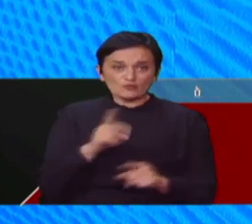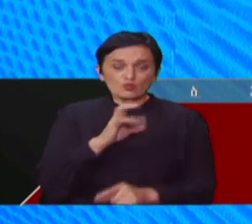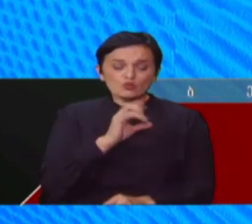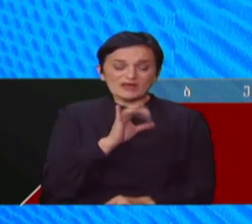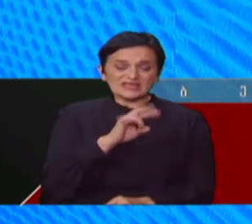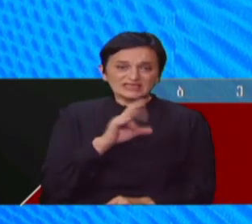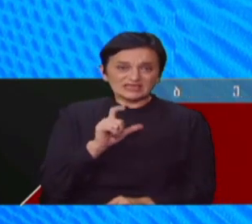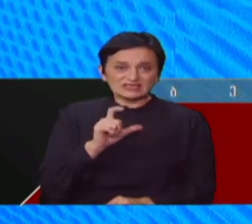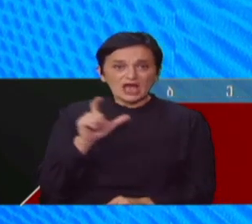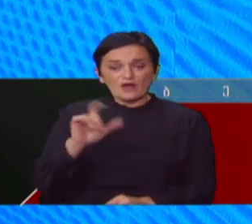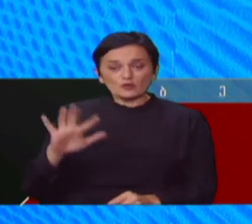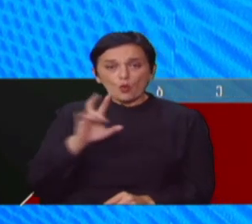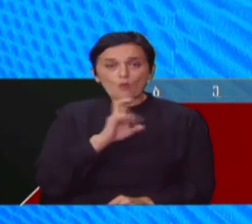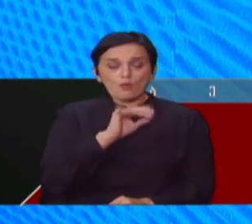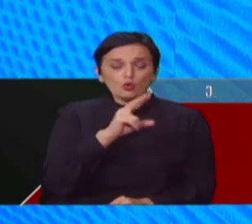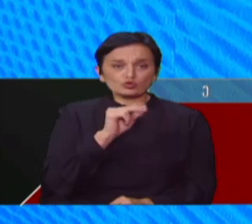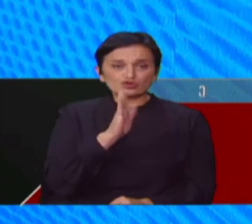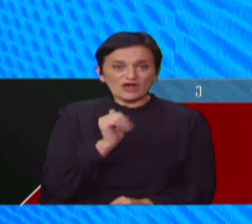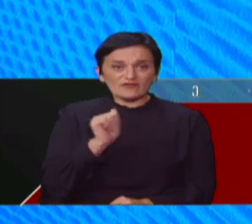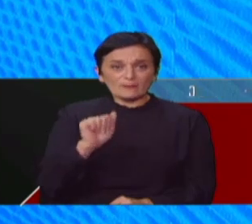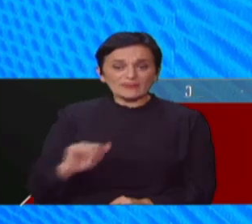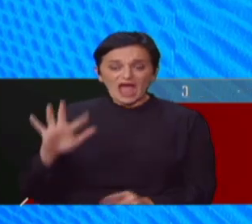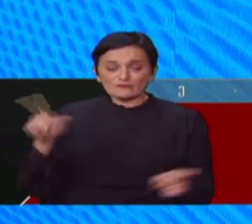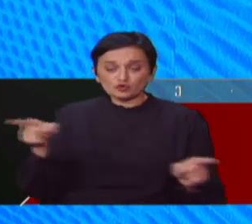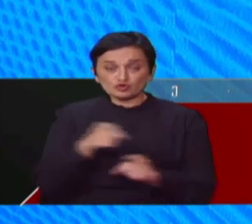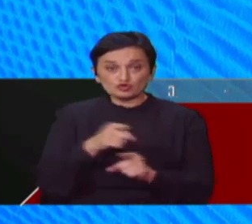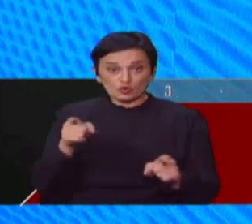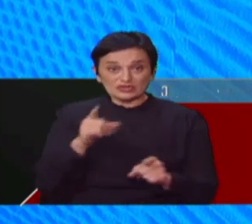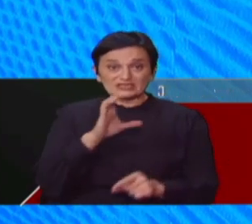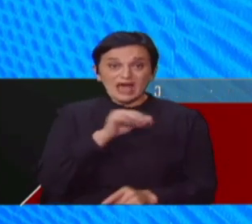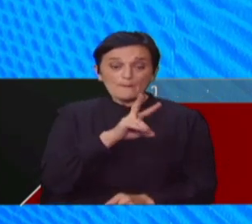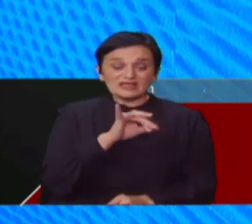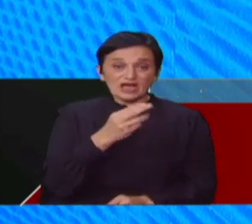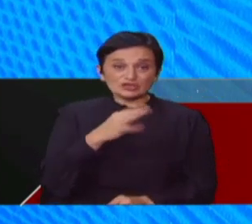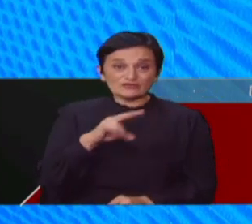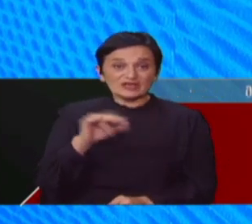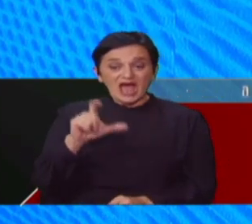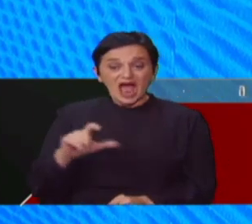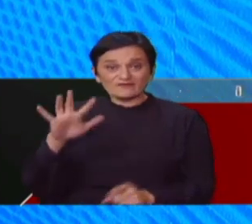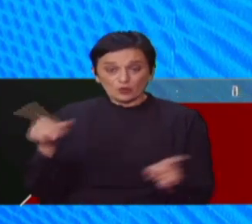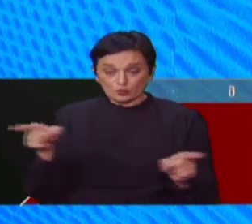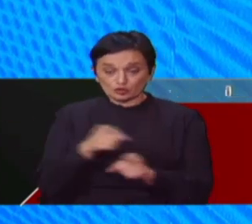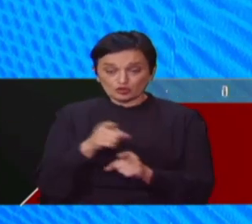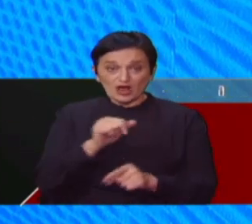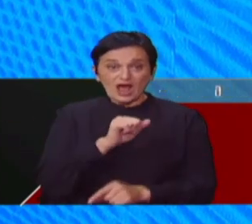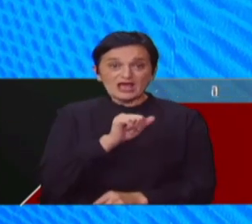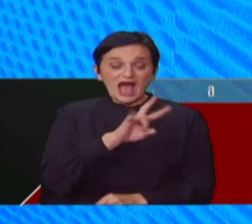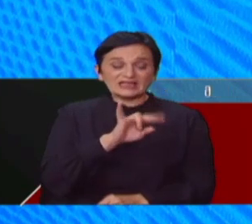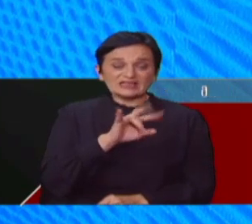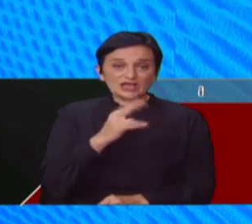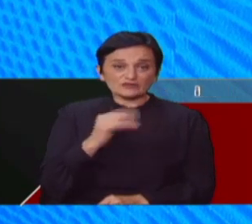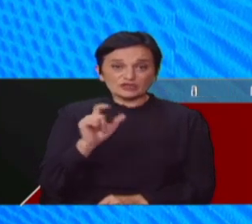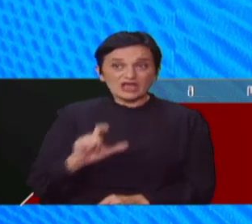გუბასანიკიძესა და ევროპას შორის, თინაბუკუჩავასა და ევროპას შორის, სალომე სამადაშვილსა და ევროპას შორის, ანანაცვლიშვილსა და